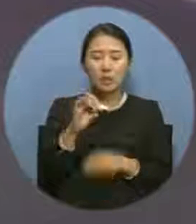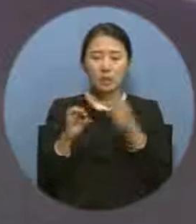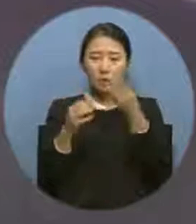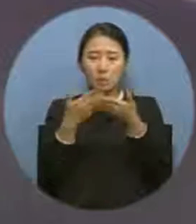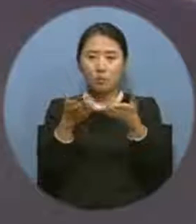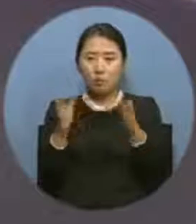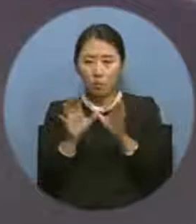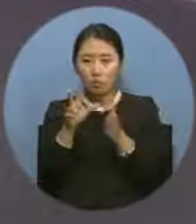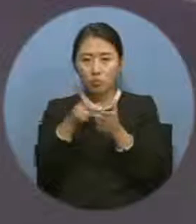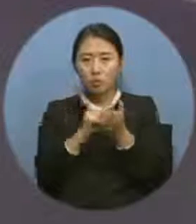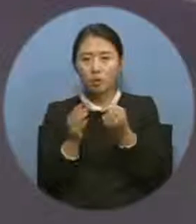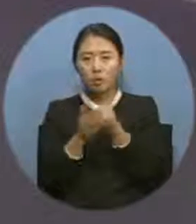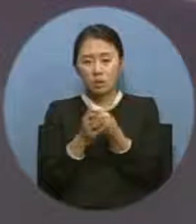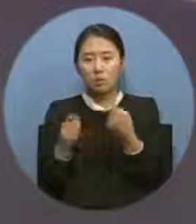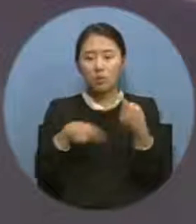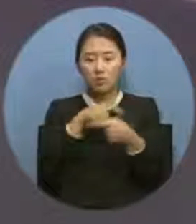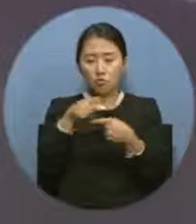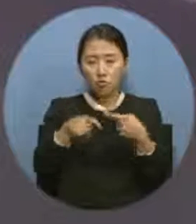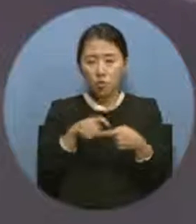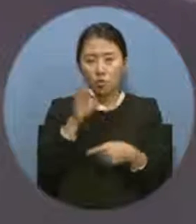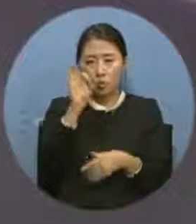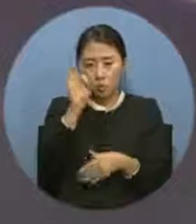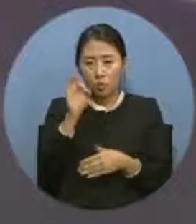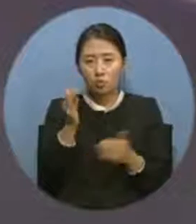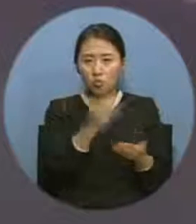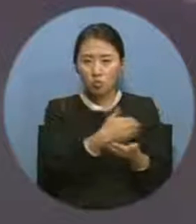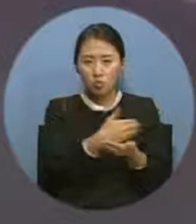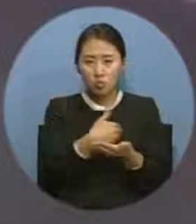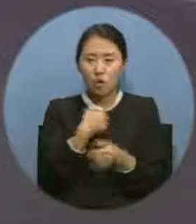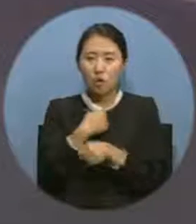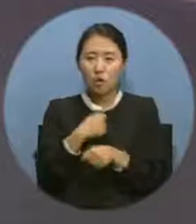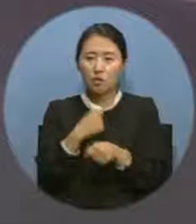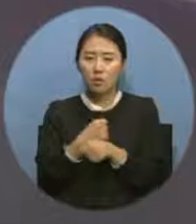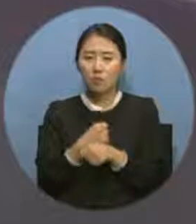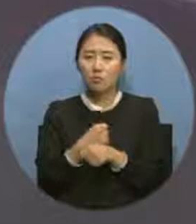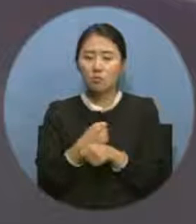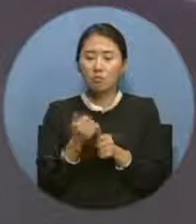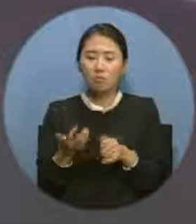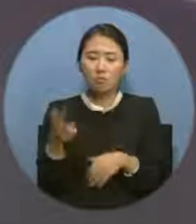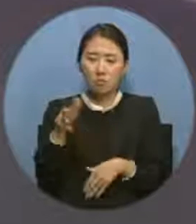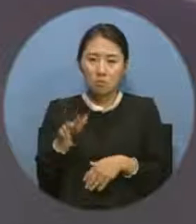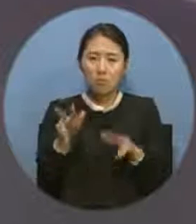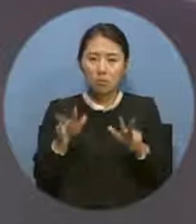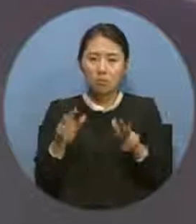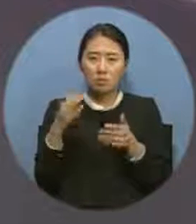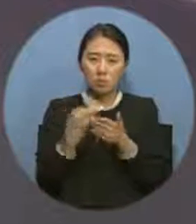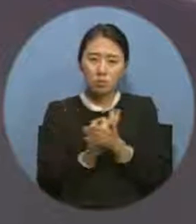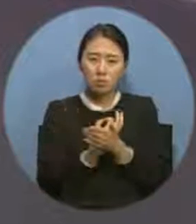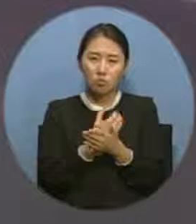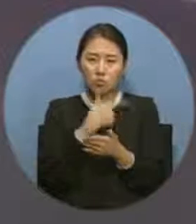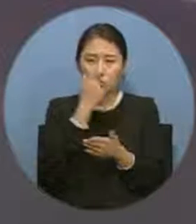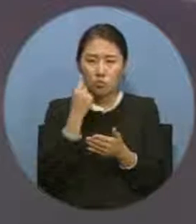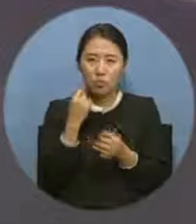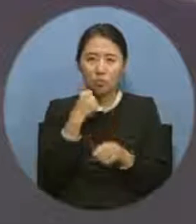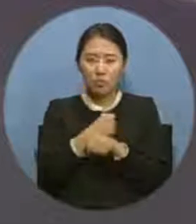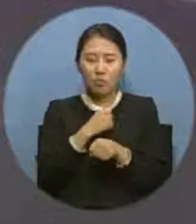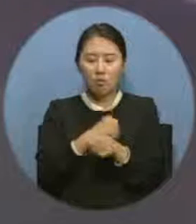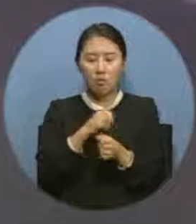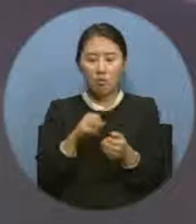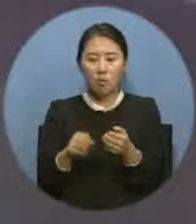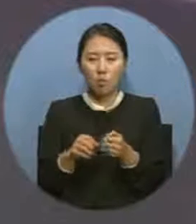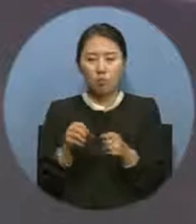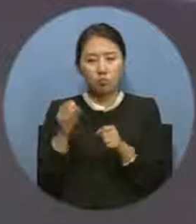예상해서 애초에 운영 기금 마련을 위한 출자 자들까지 모집을 했었지만 현재 수익은 커녕 적자를 면치